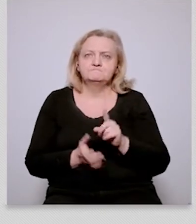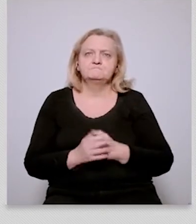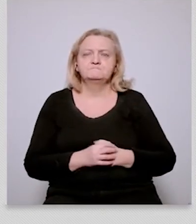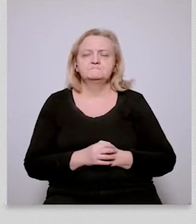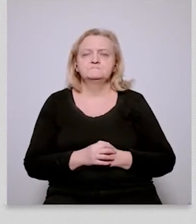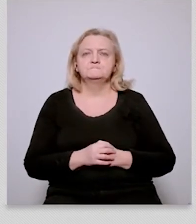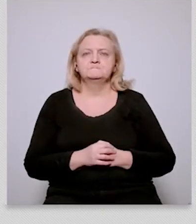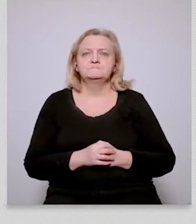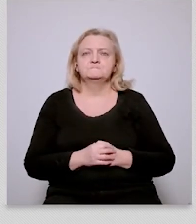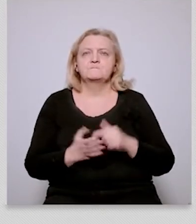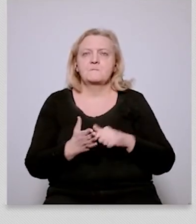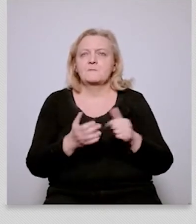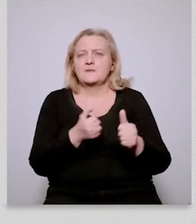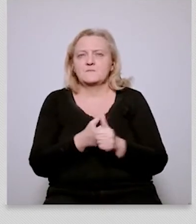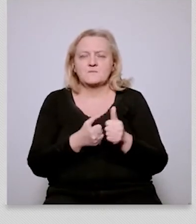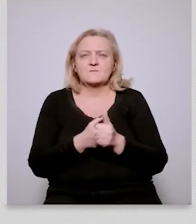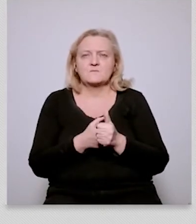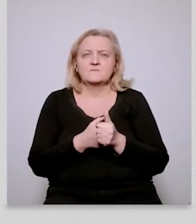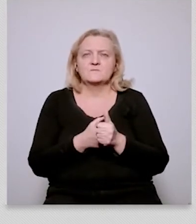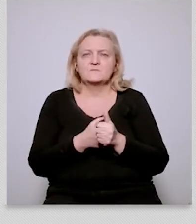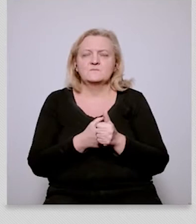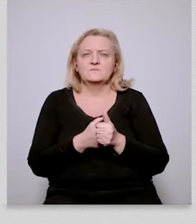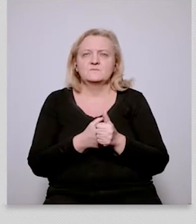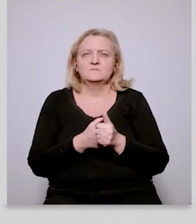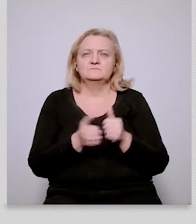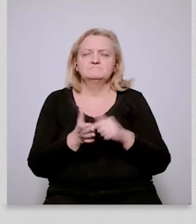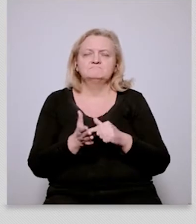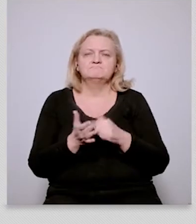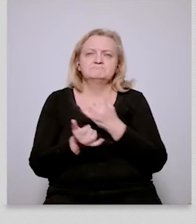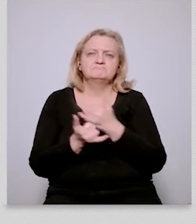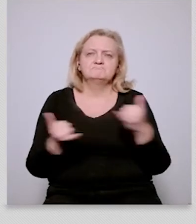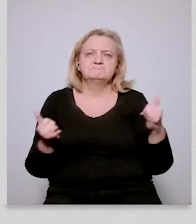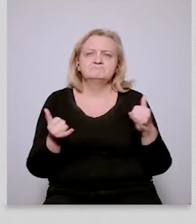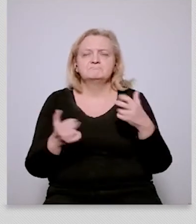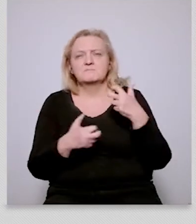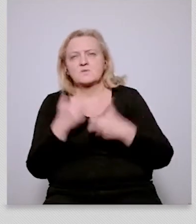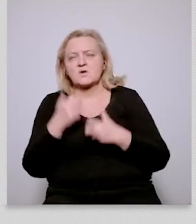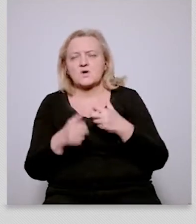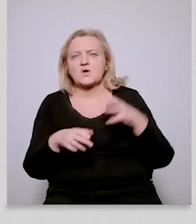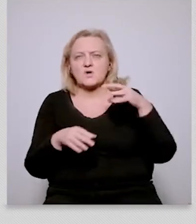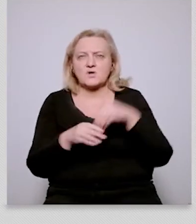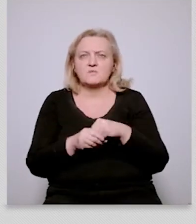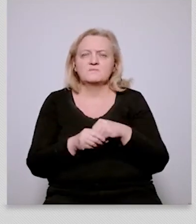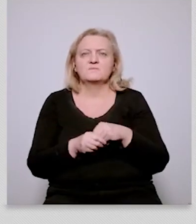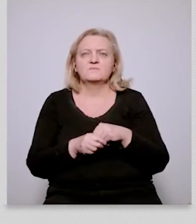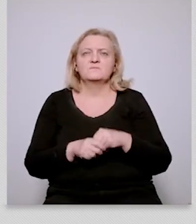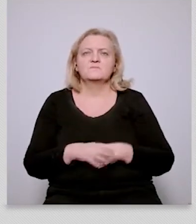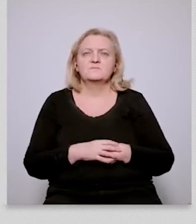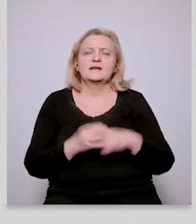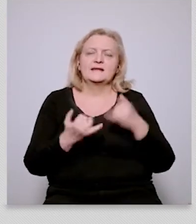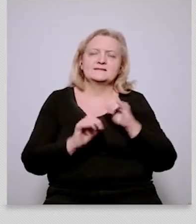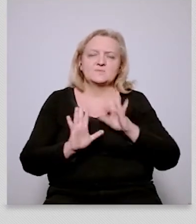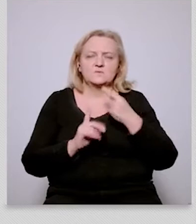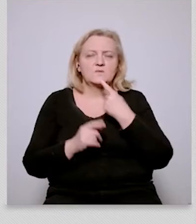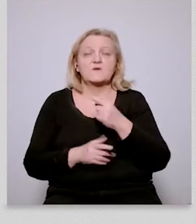ze względu na ten bieg różnych problemów bo inaczej